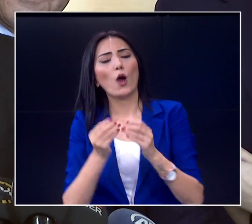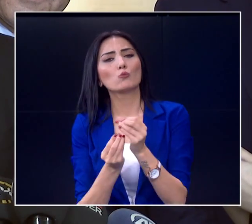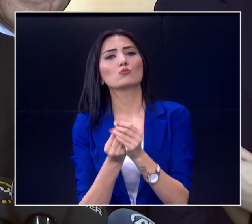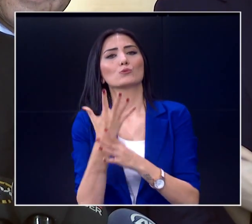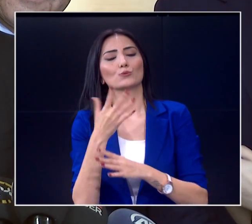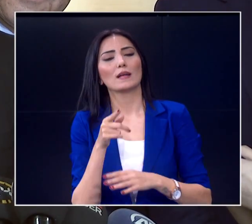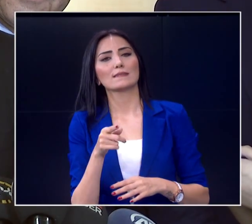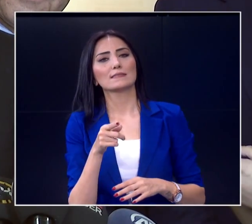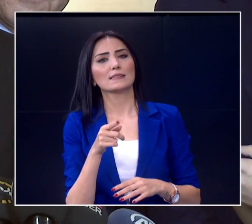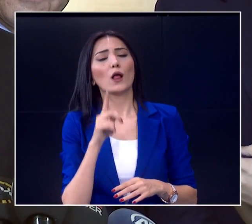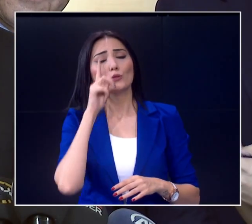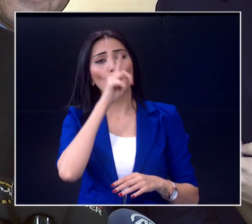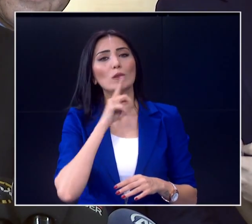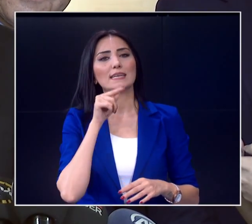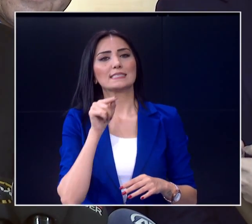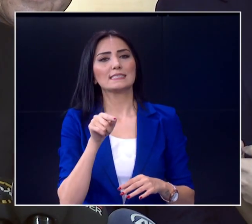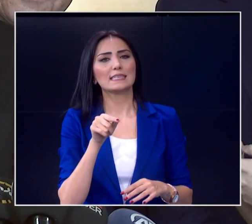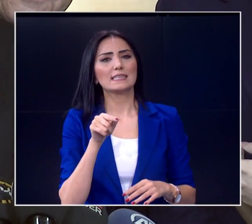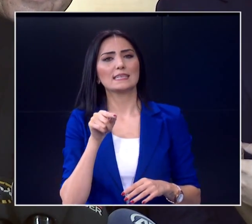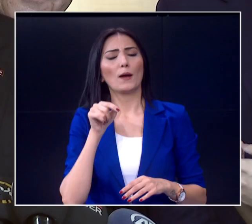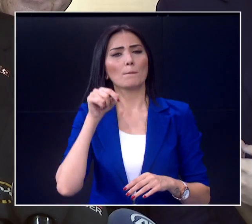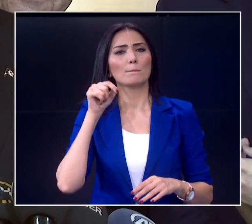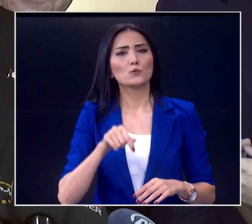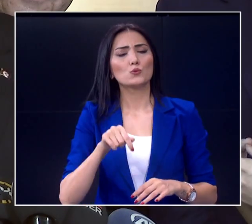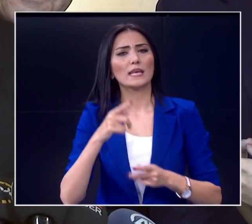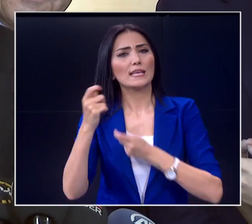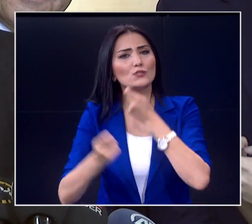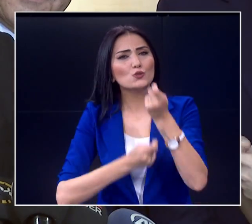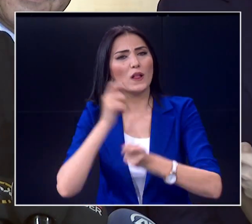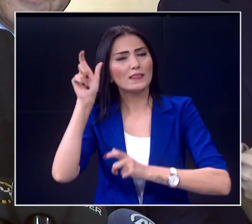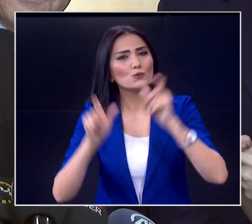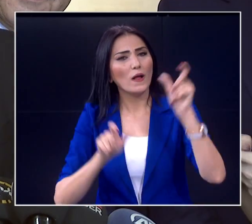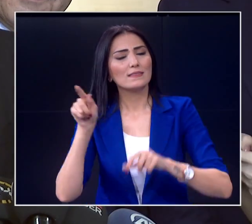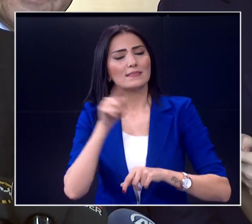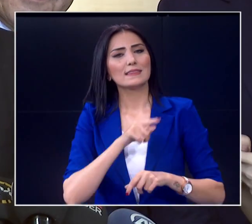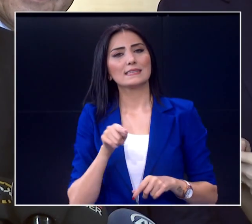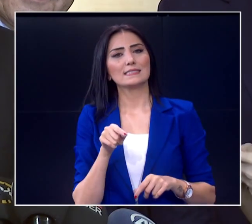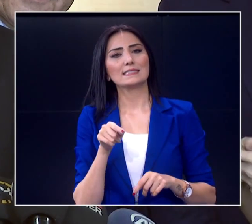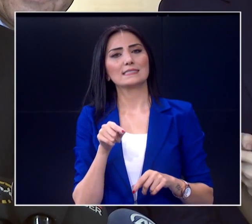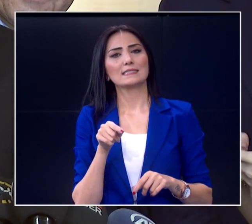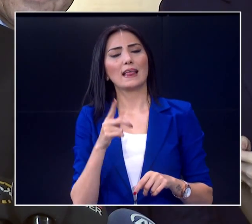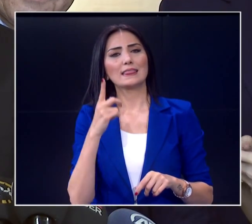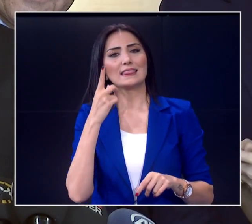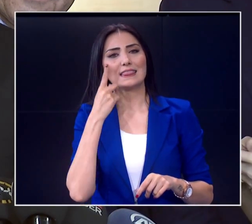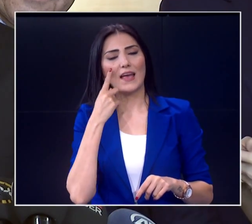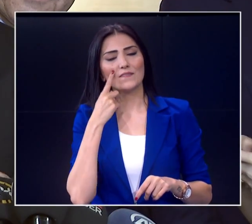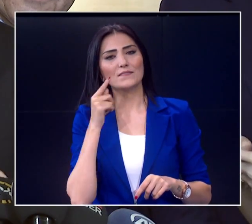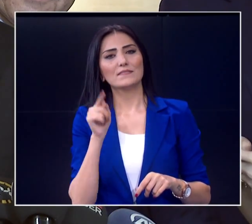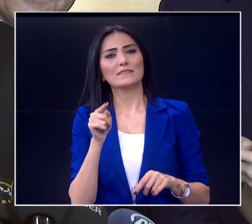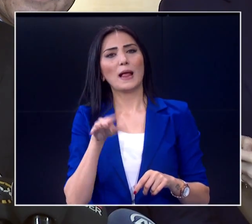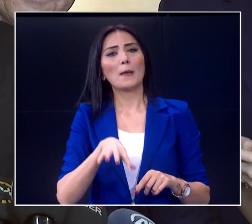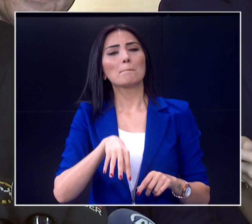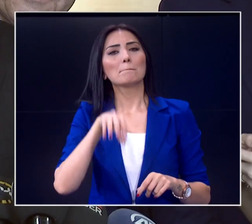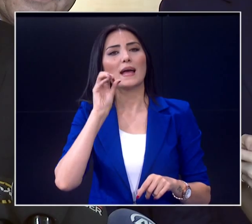kuruluşlar. Dolayısıyla buradaki çalışanların devlet